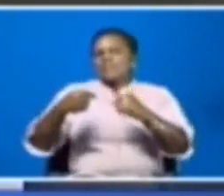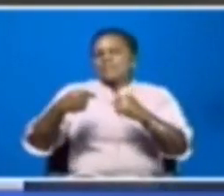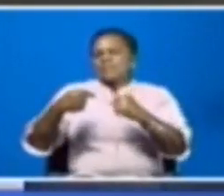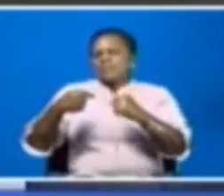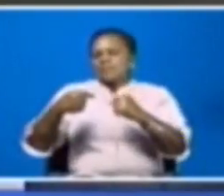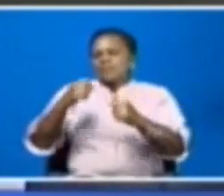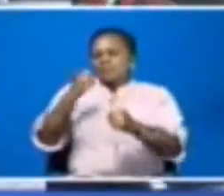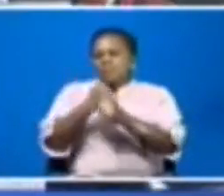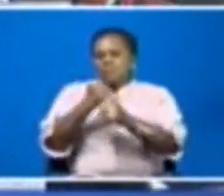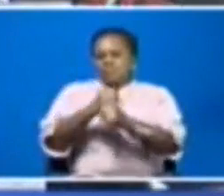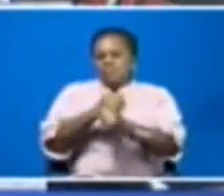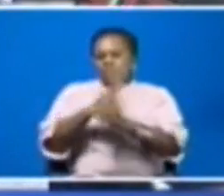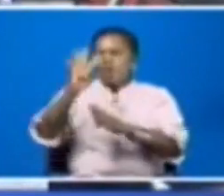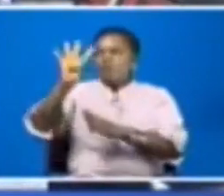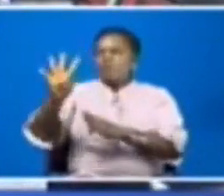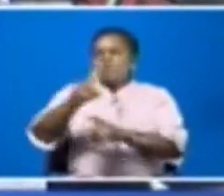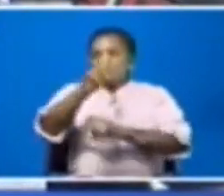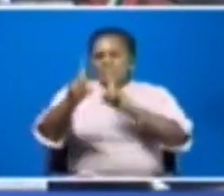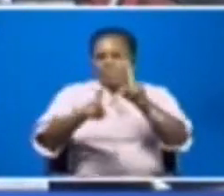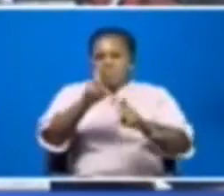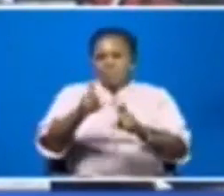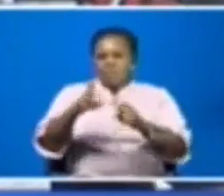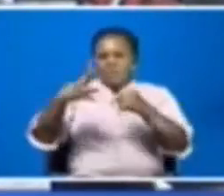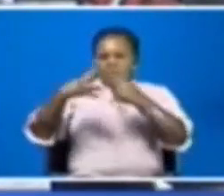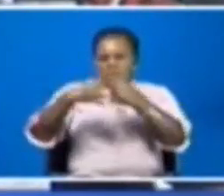660,000 waliofanya mtihani wa KCSE mwaka jana,